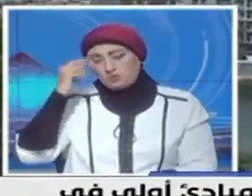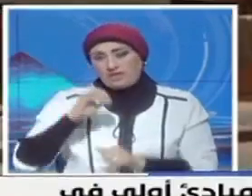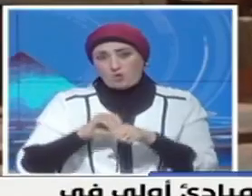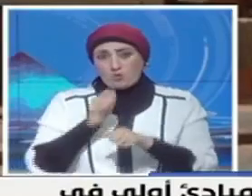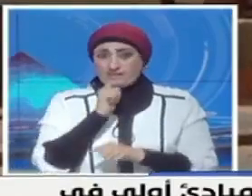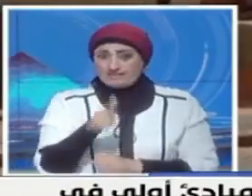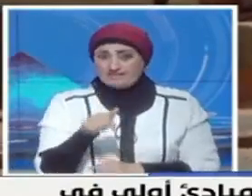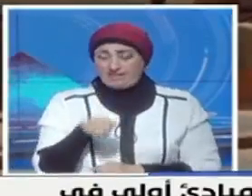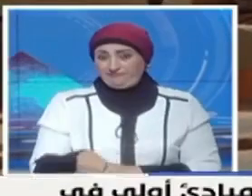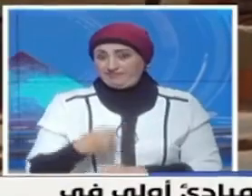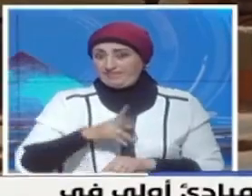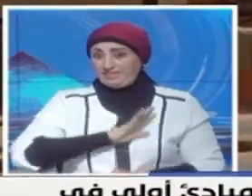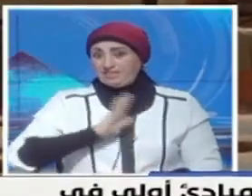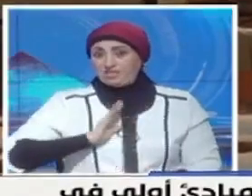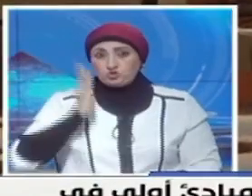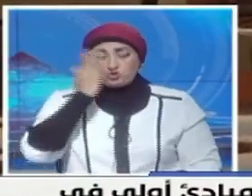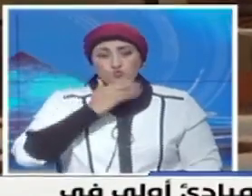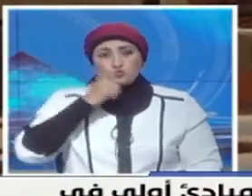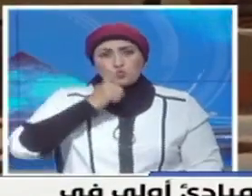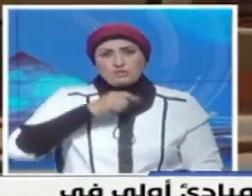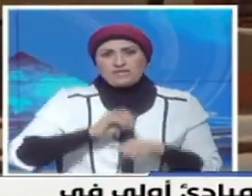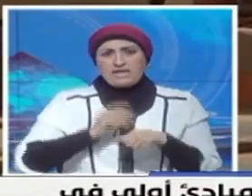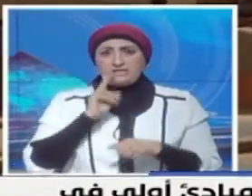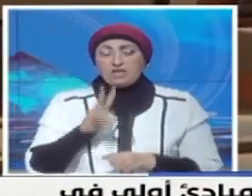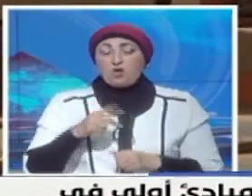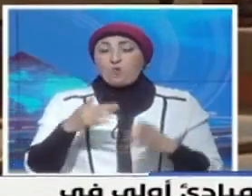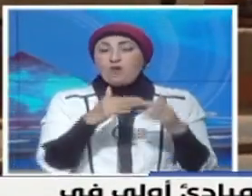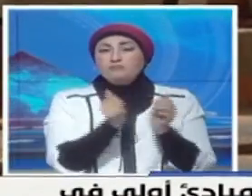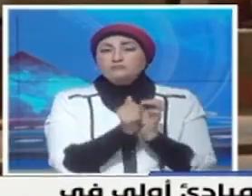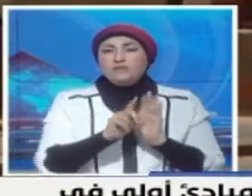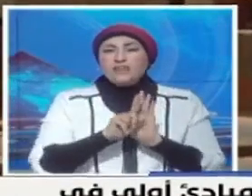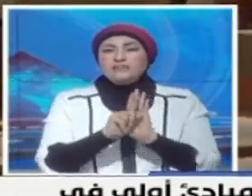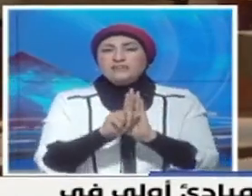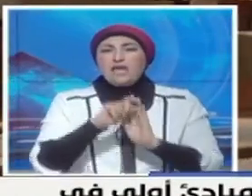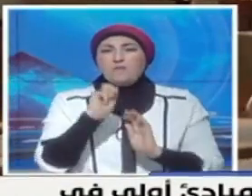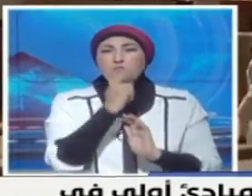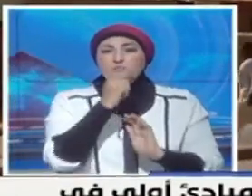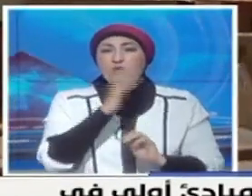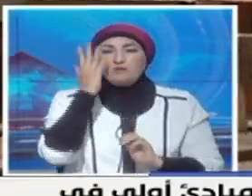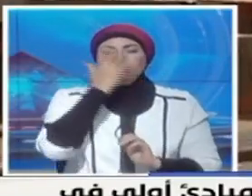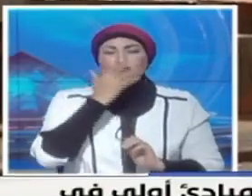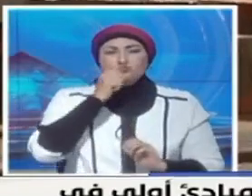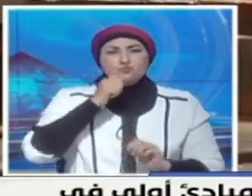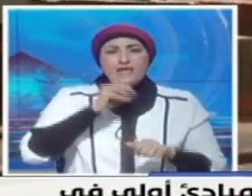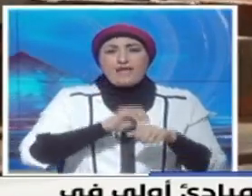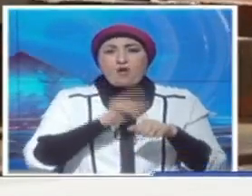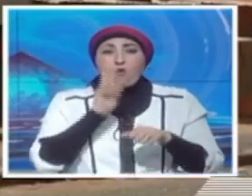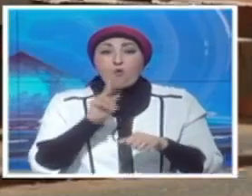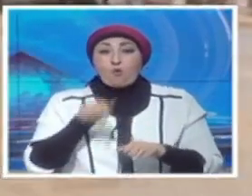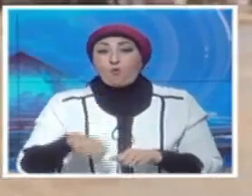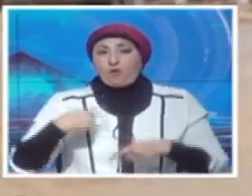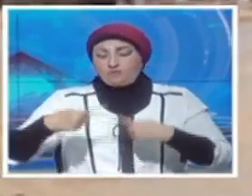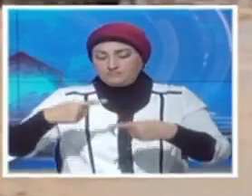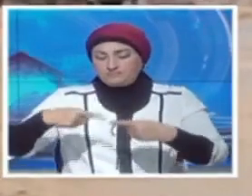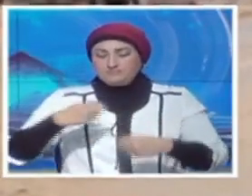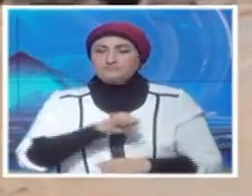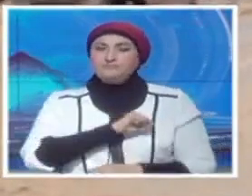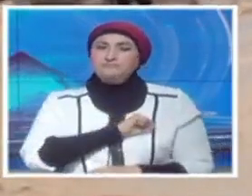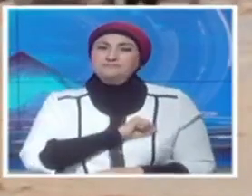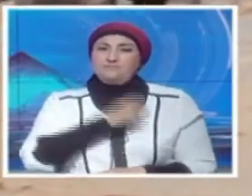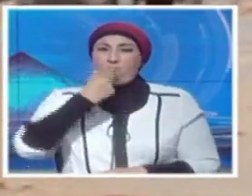وأشار إعلان جدة إلى أن الجيش السوداني وقوات الدعم السريع أعلنا التزامهما بتسيير العمل